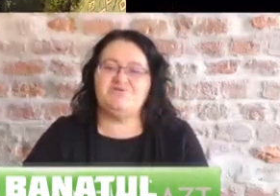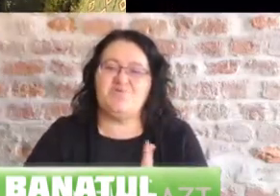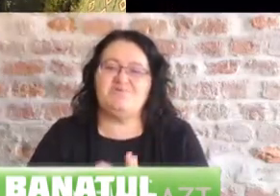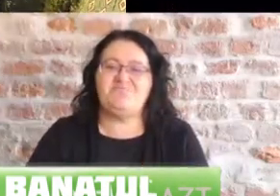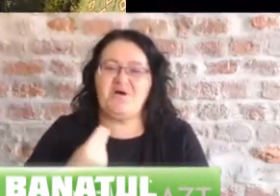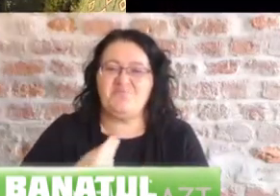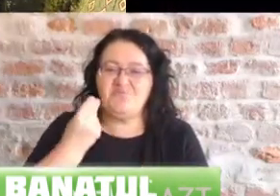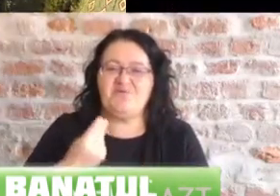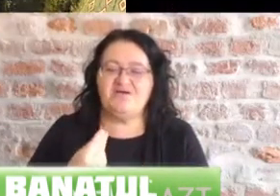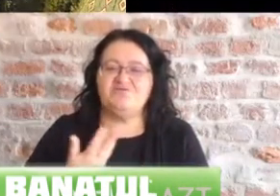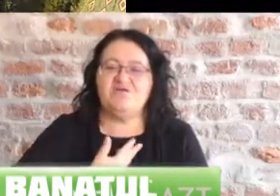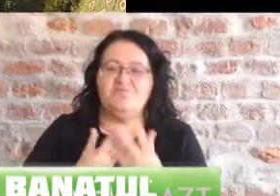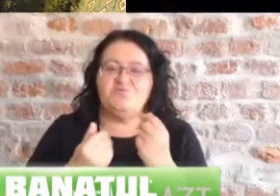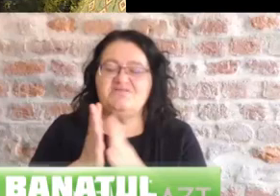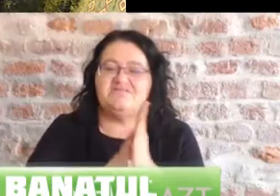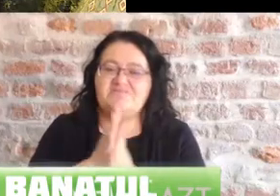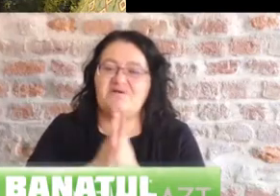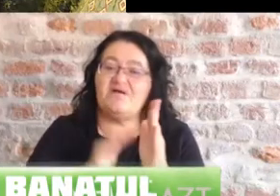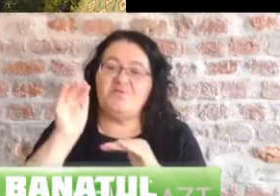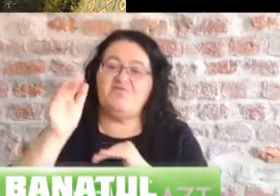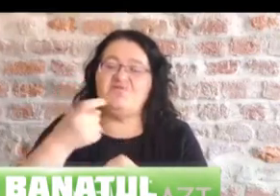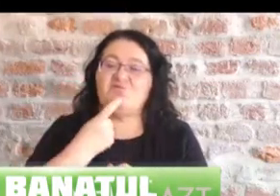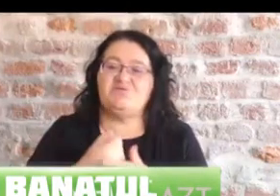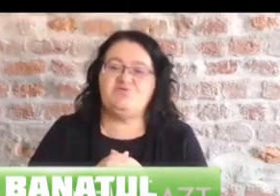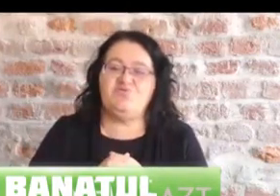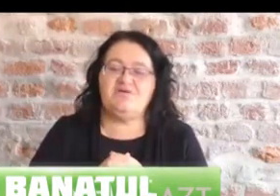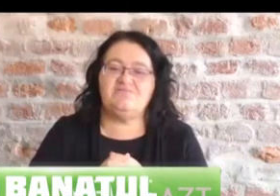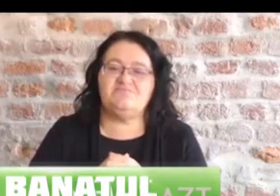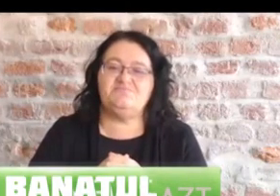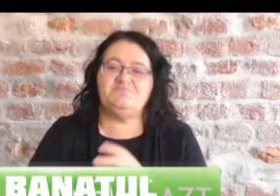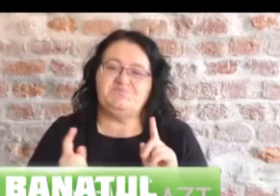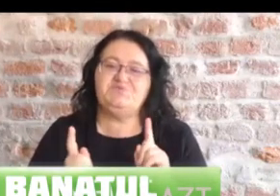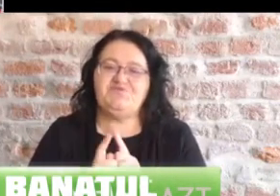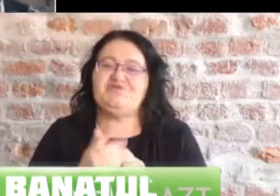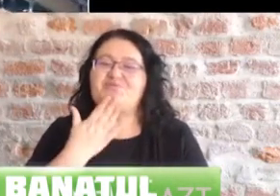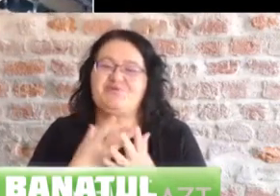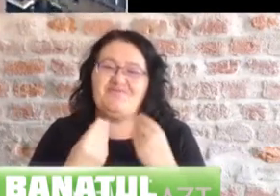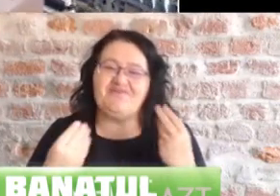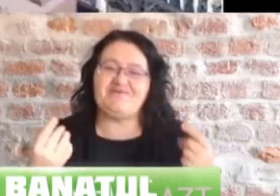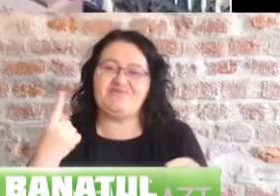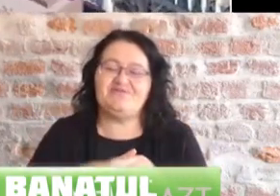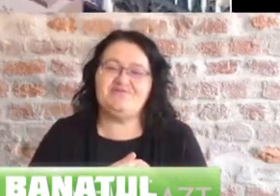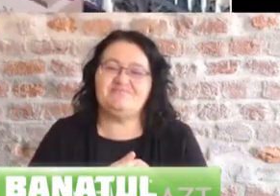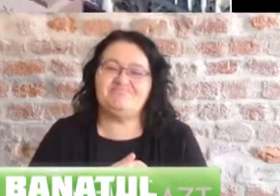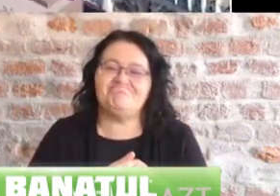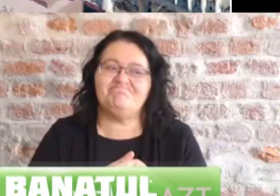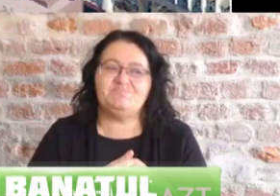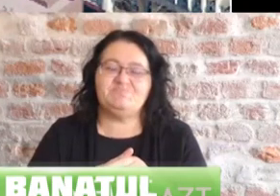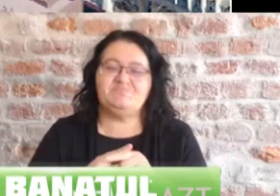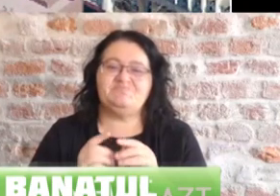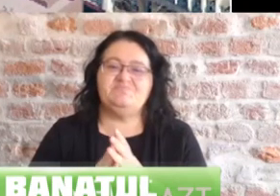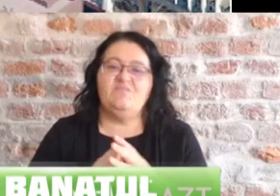mai bune, ce ne dă foarte multă speranță despre viitorul Timișoare. Atât, mulțumim frumos și... Na,